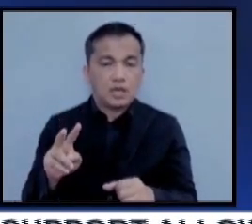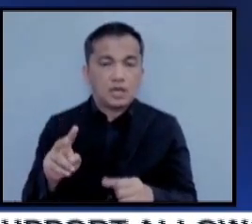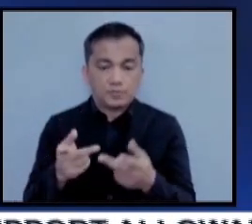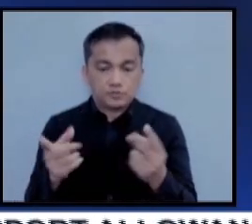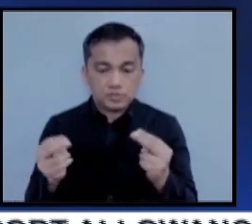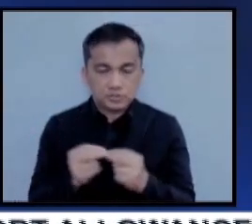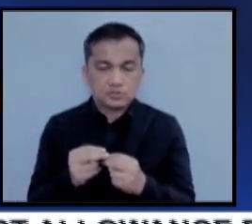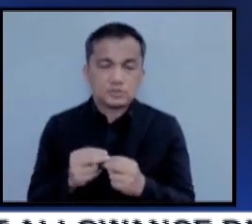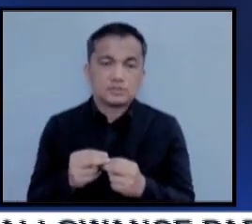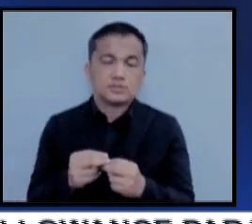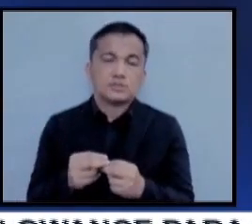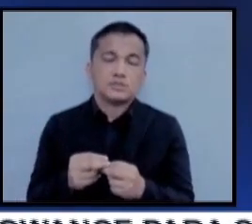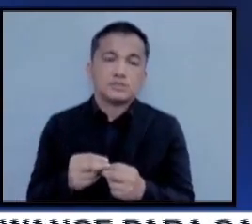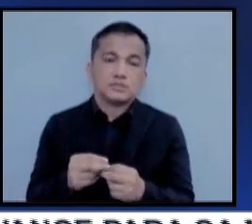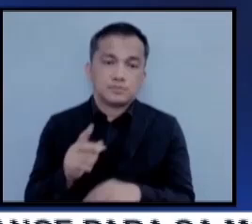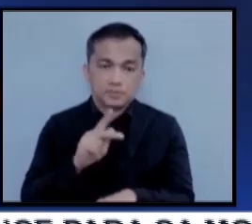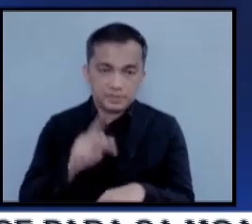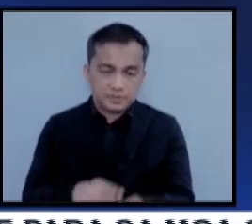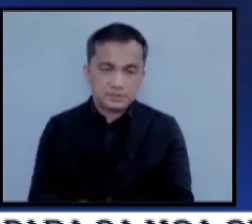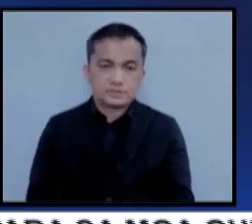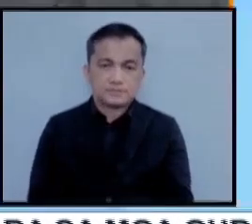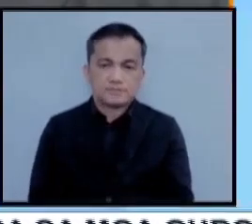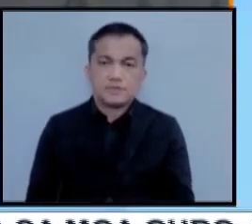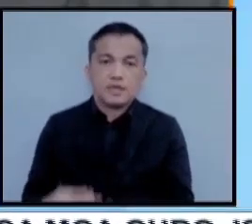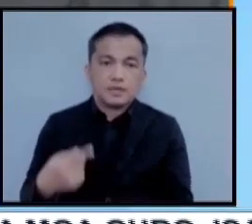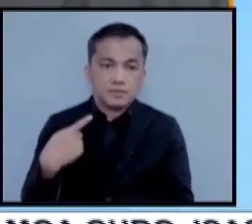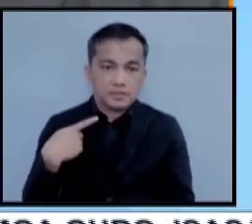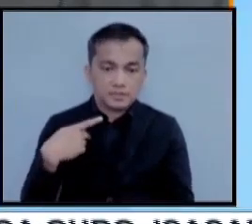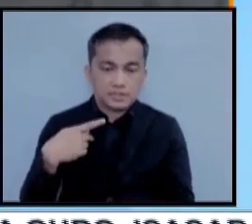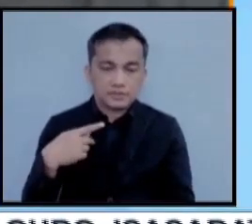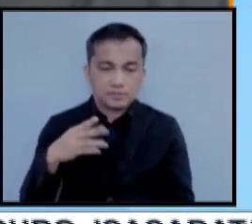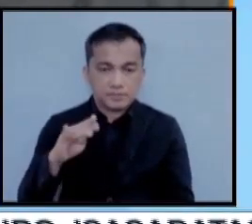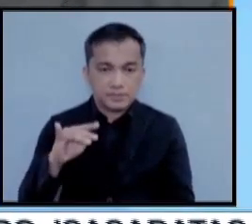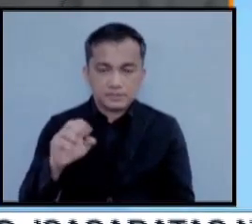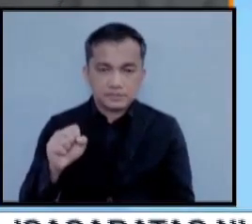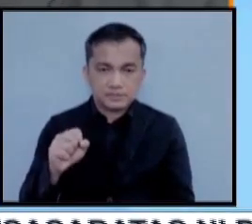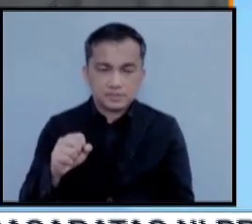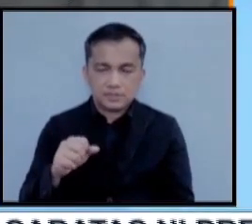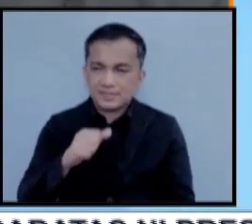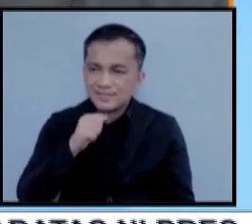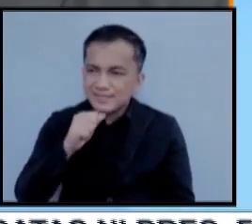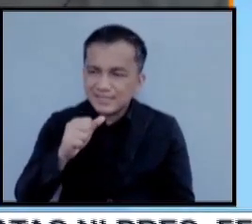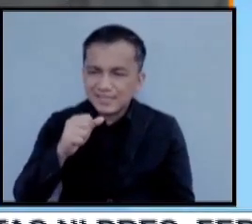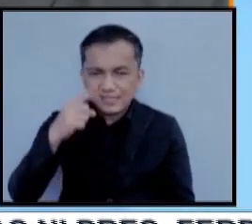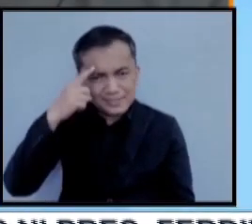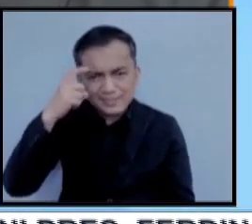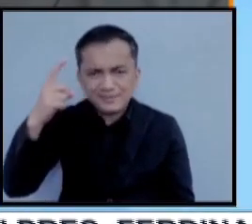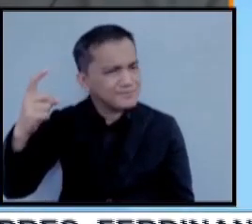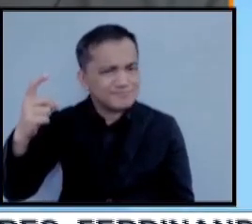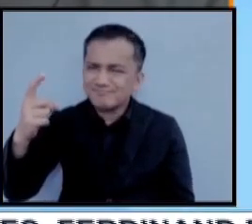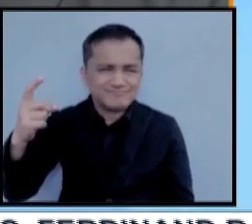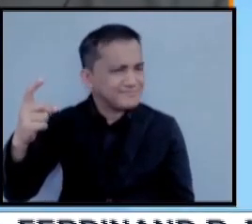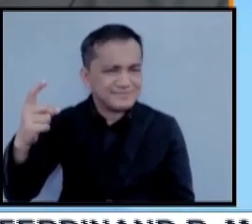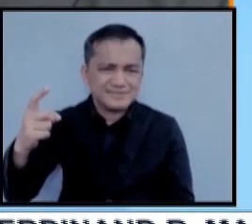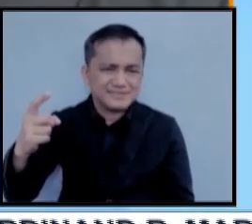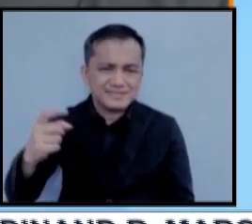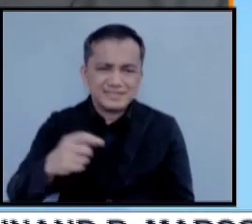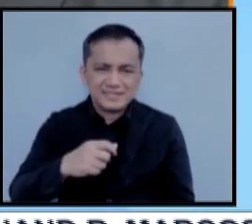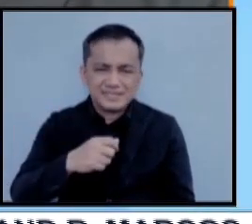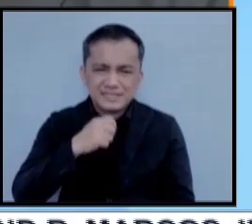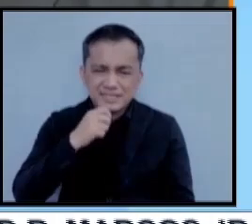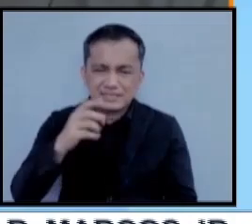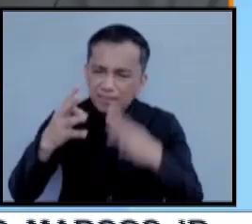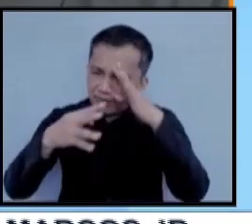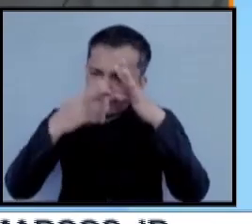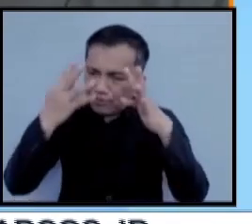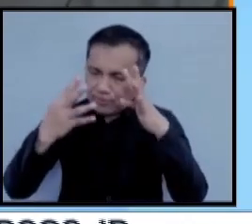ating bansa na tayo ay may basehan hindi lamang panaginip o imahinasyon ang ating mga claim